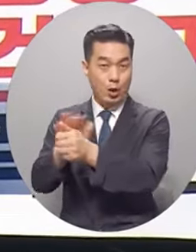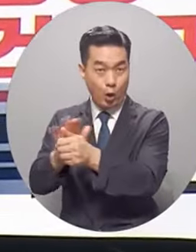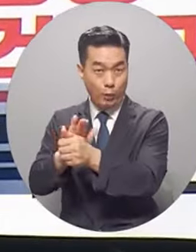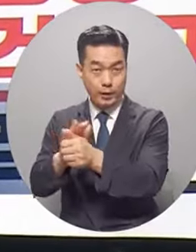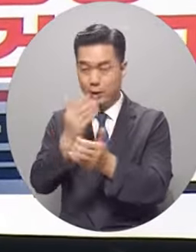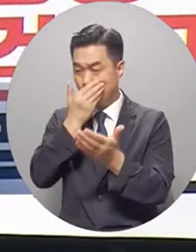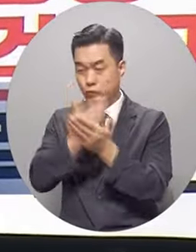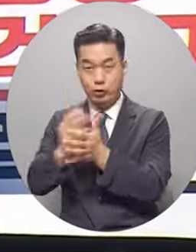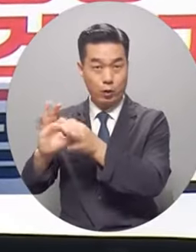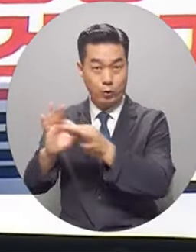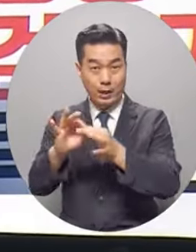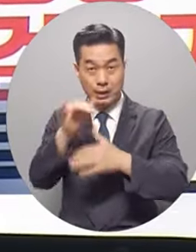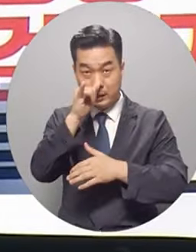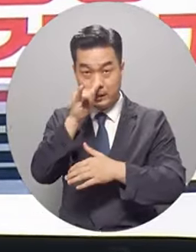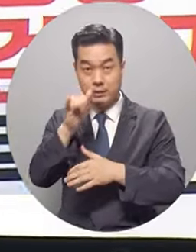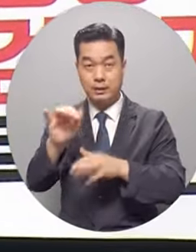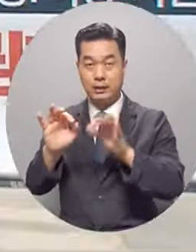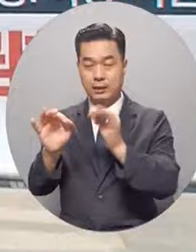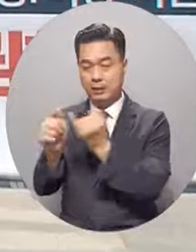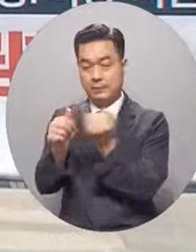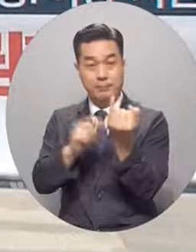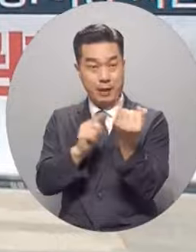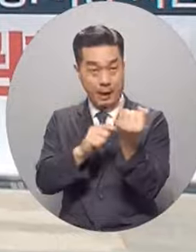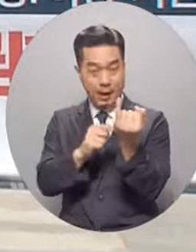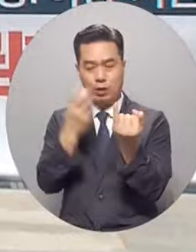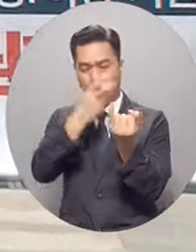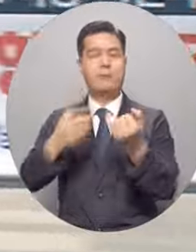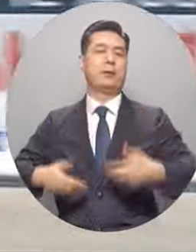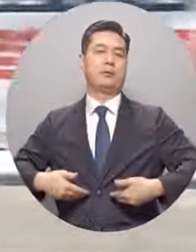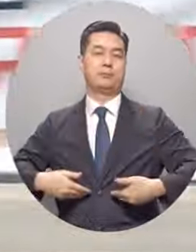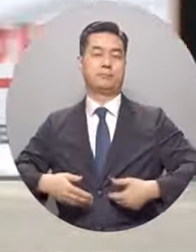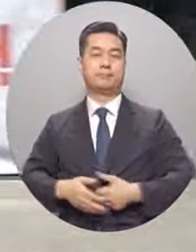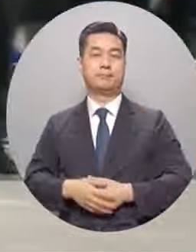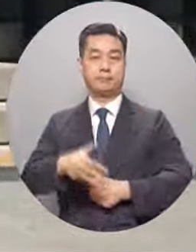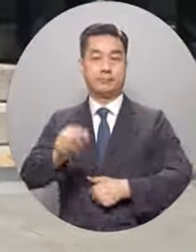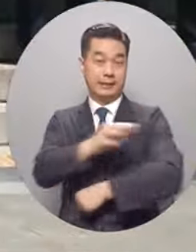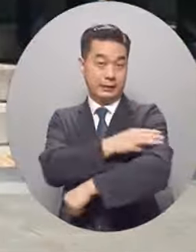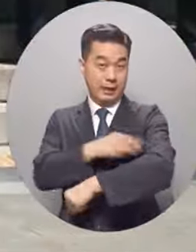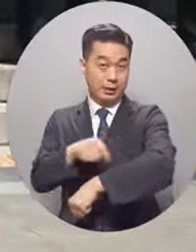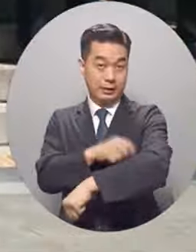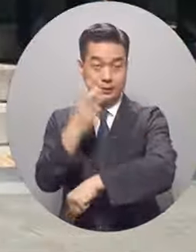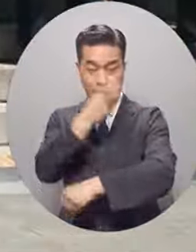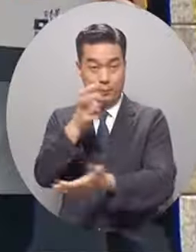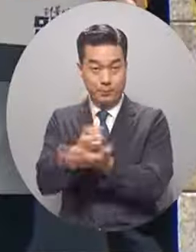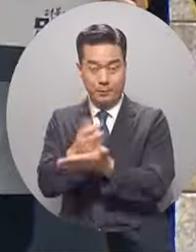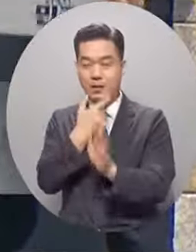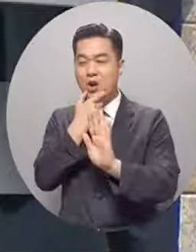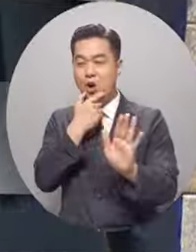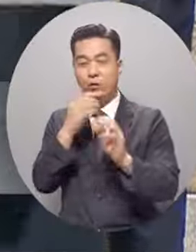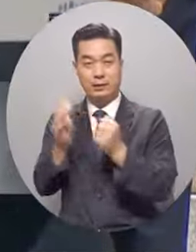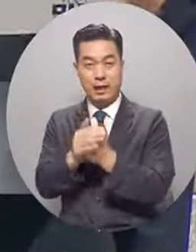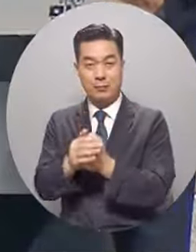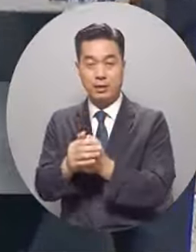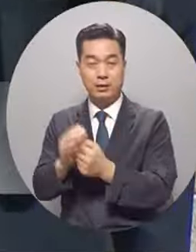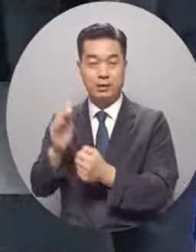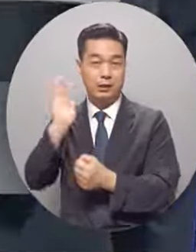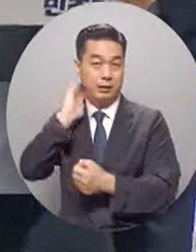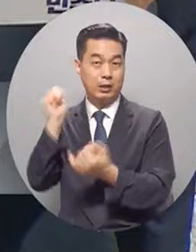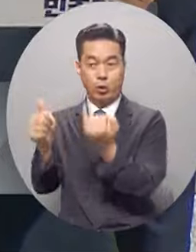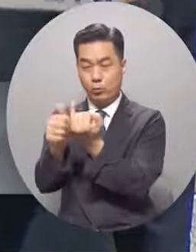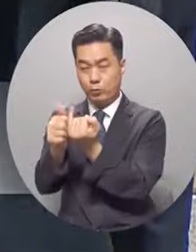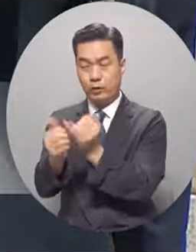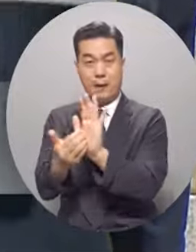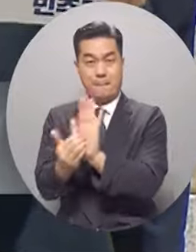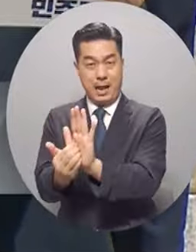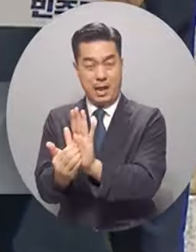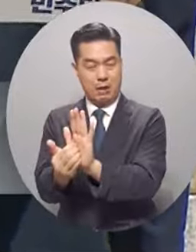여사도 수사 대상이 될 것입니다. 최상병 특검법 거부가 윤 대통령 부부의 방탄용으로 쓰여선 안 된다며